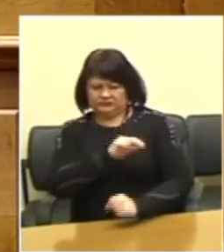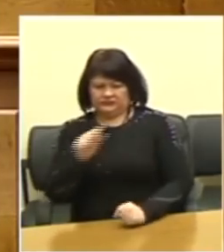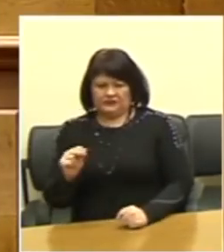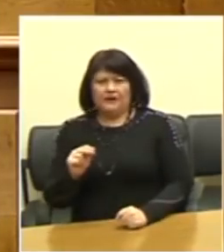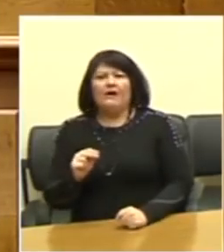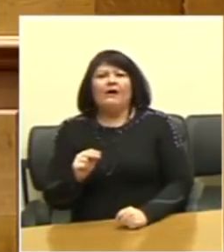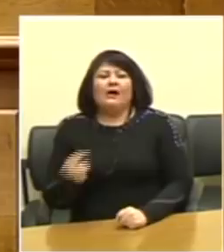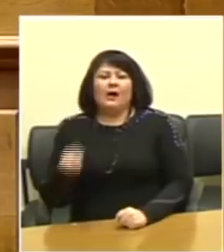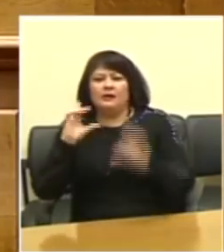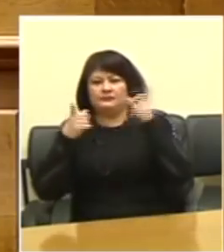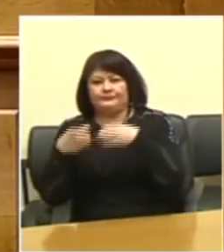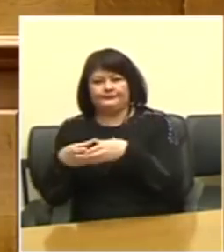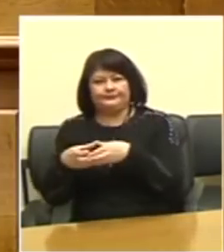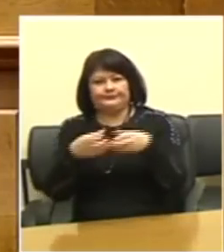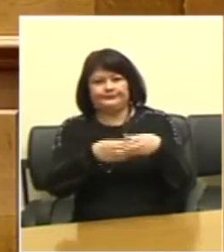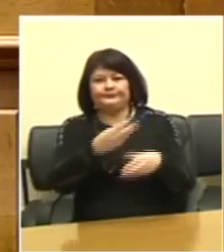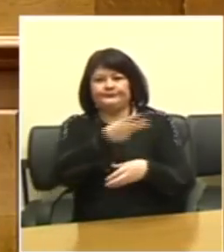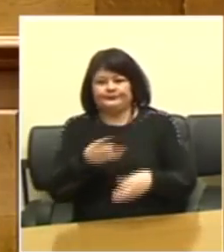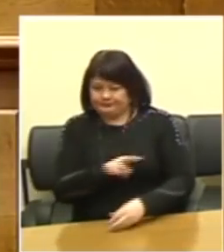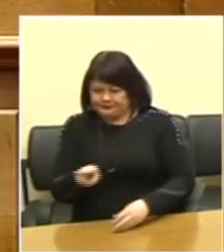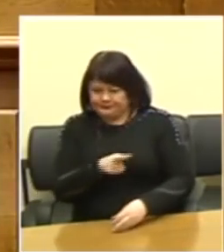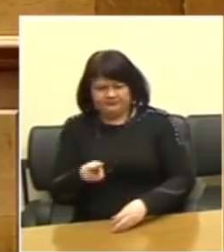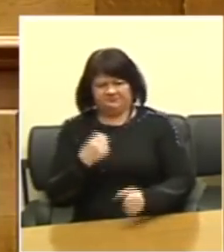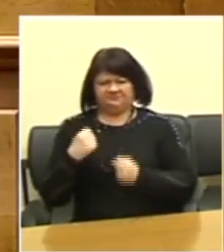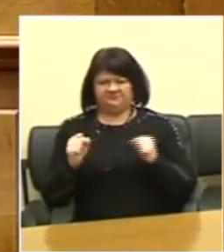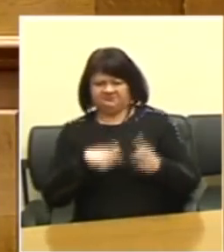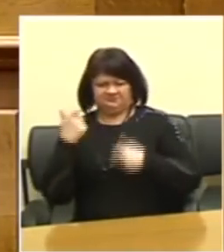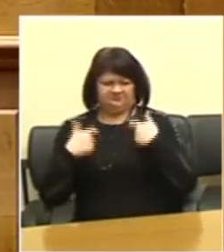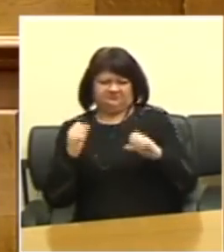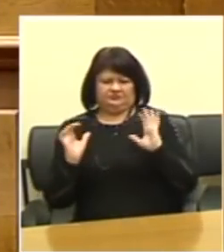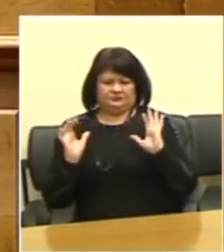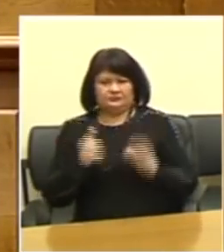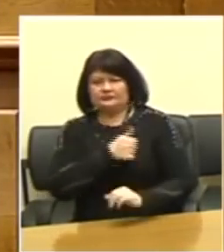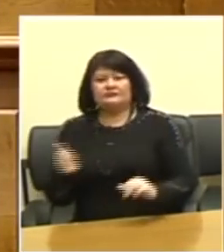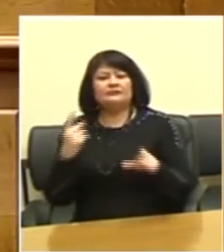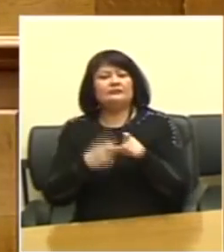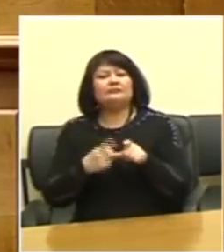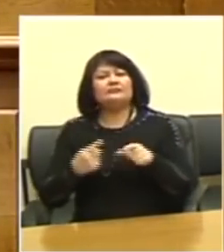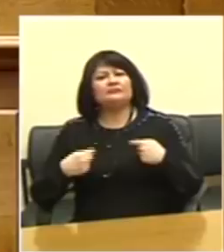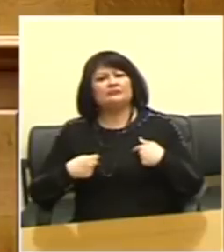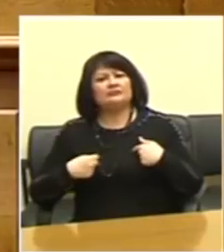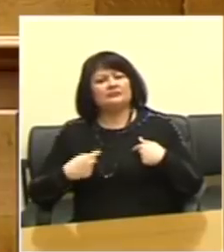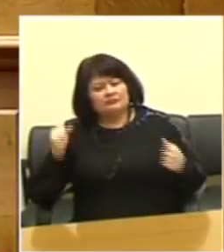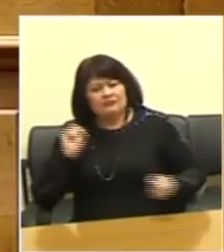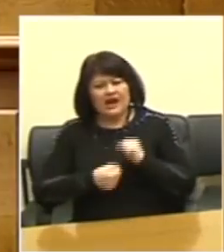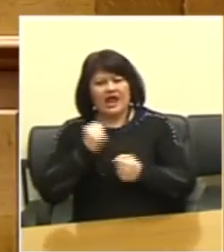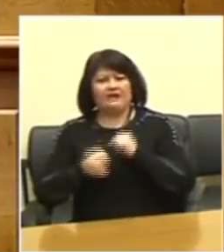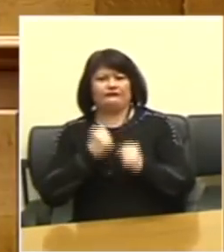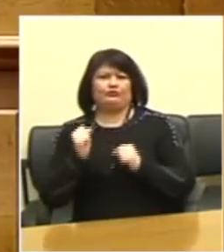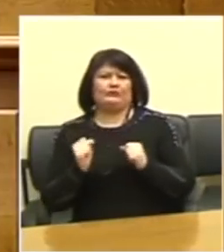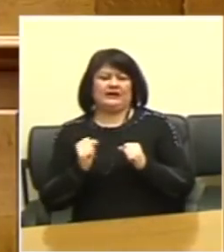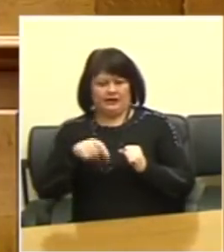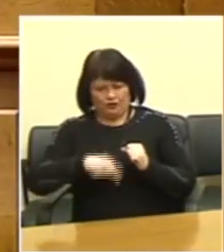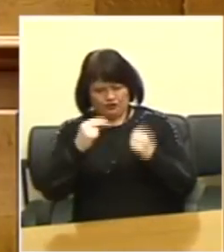υπηρετούν Νέα Δημοκρατία και ΣΥΡΙΖΑ, την οποία μόνο το ΚΚΕ αντιπαλεύει και μέσα στη